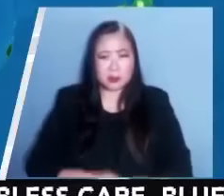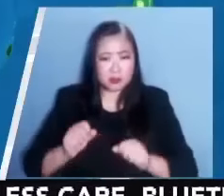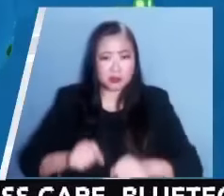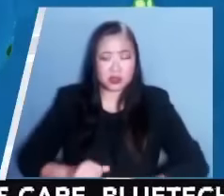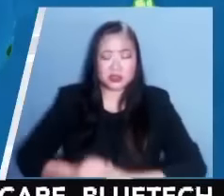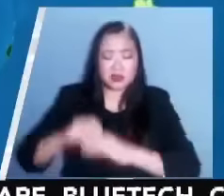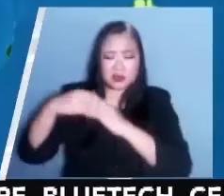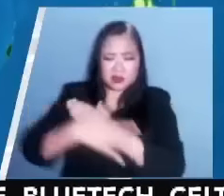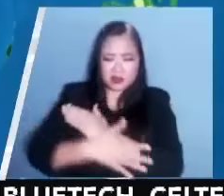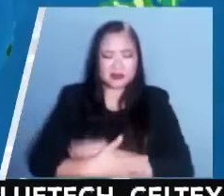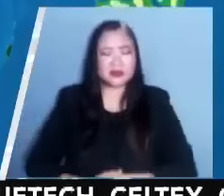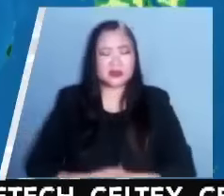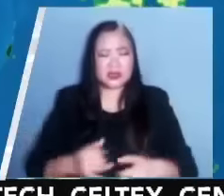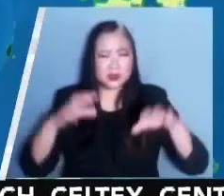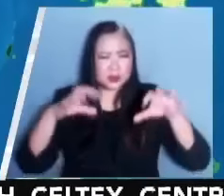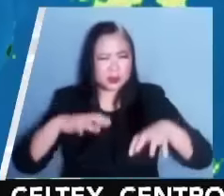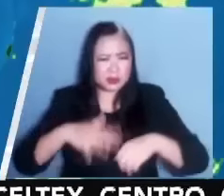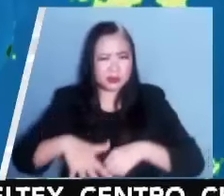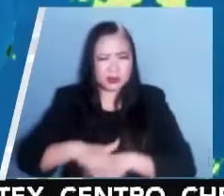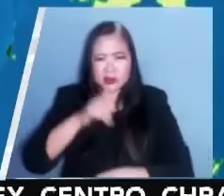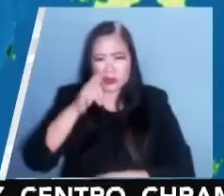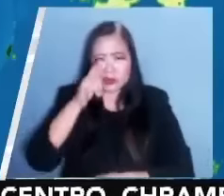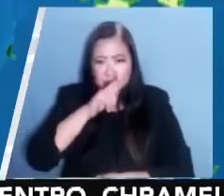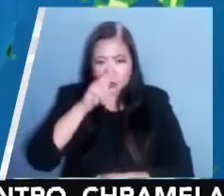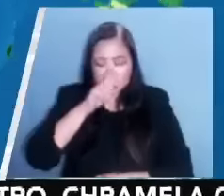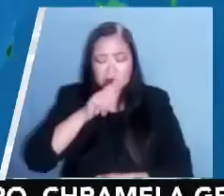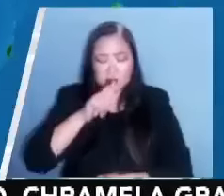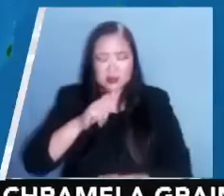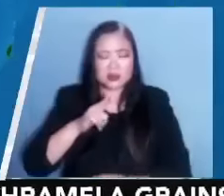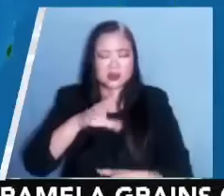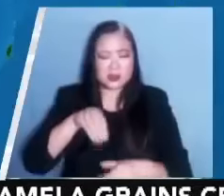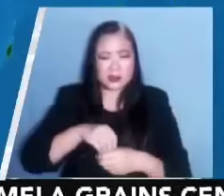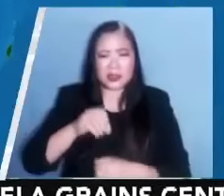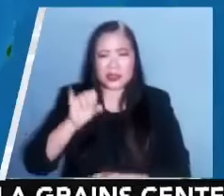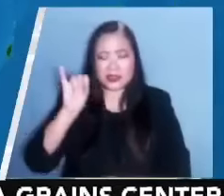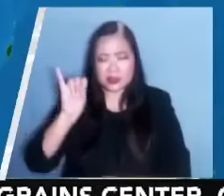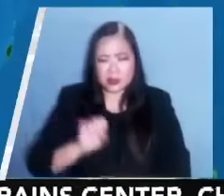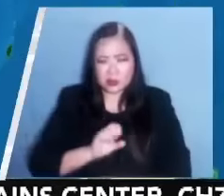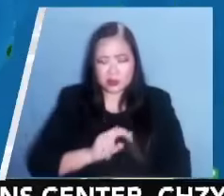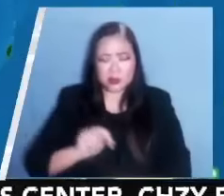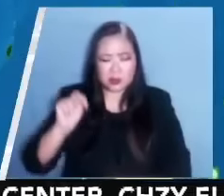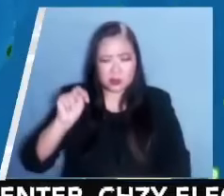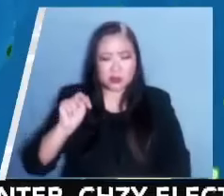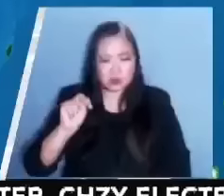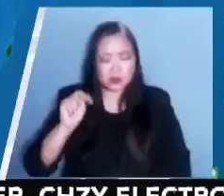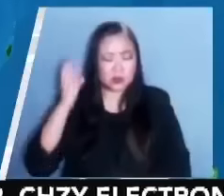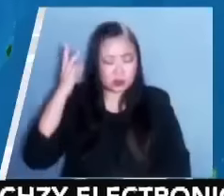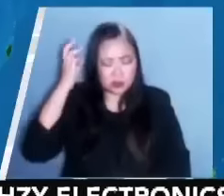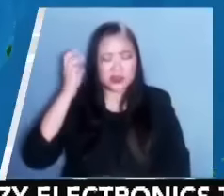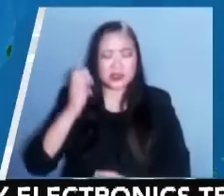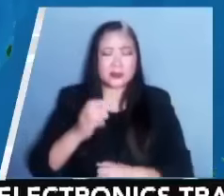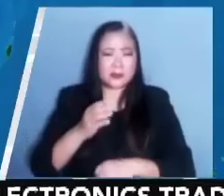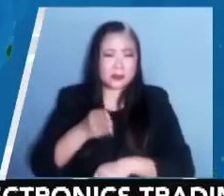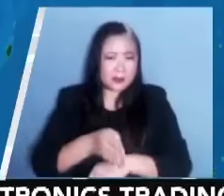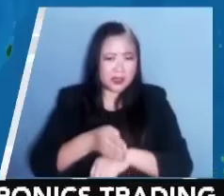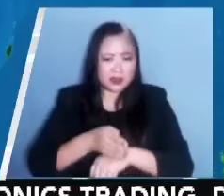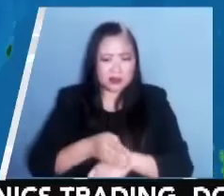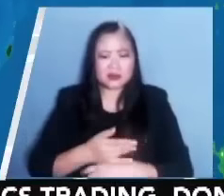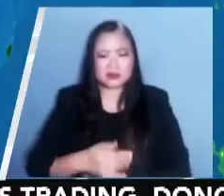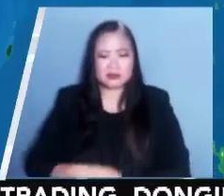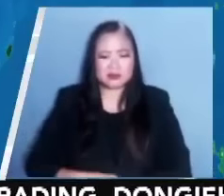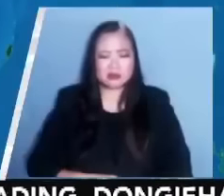ulan sa ilang bahagi ng Luzon, lalo na po sa Ilocos Region, Cordillera, mga isla ng Batanes at babuyan sa ilang panig ng Central at Southern